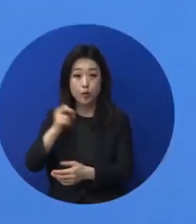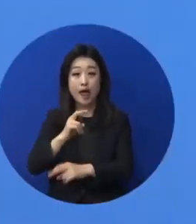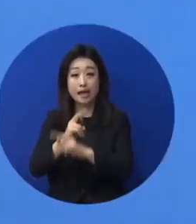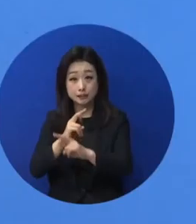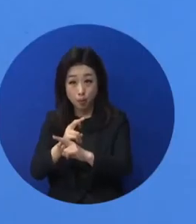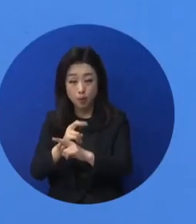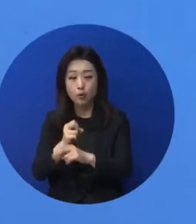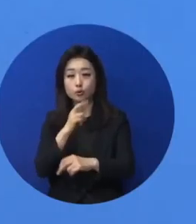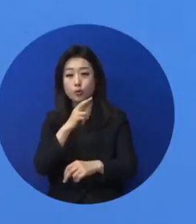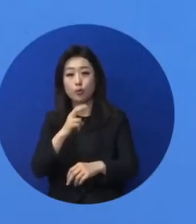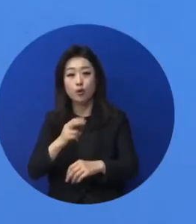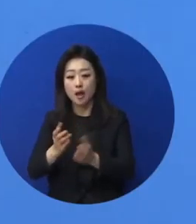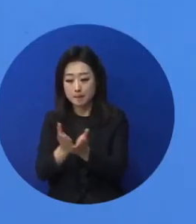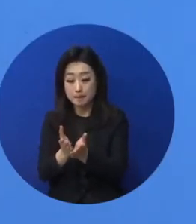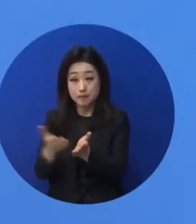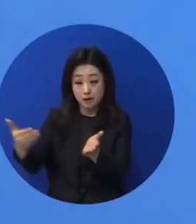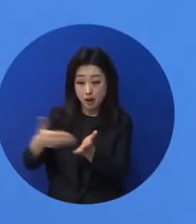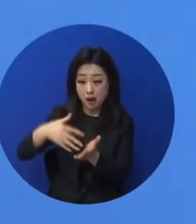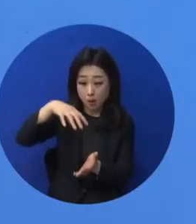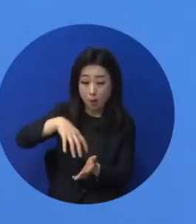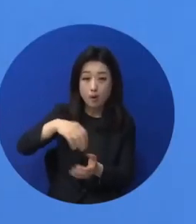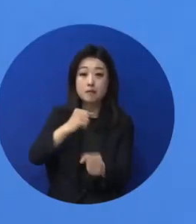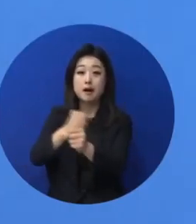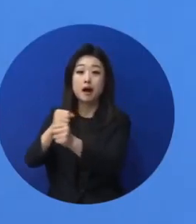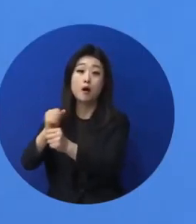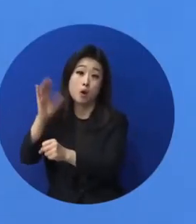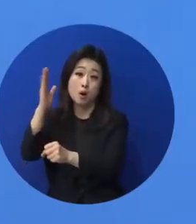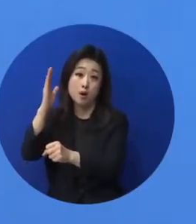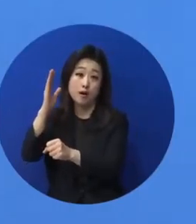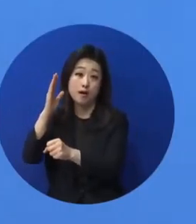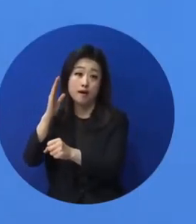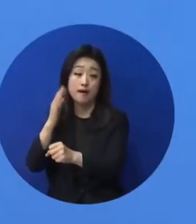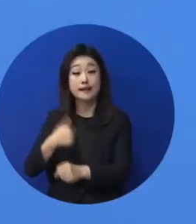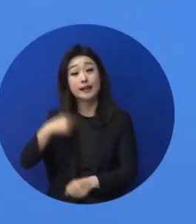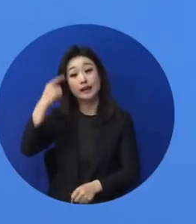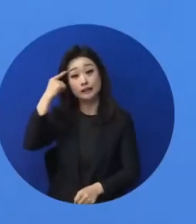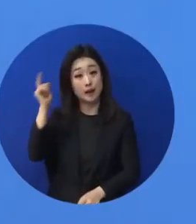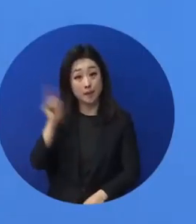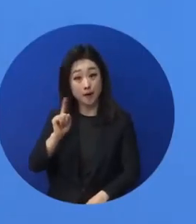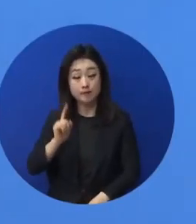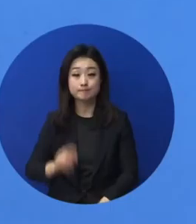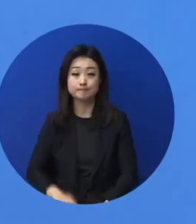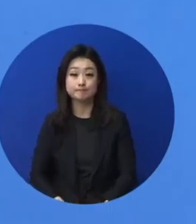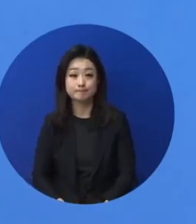재개발 모든 절변이 갖춰집니다. 그런데 발상의 전환을 저는 좀 해야 된다고